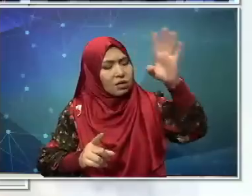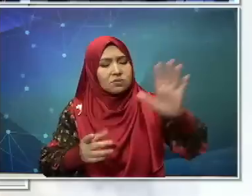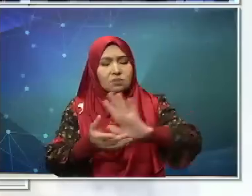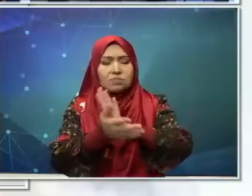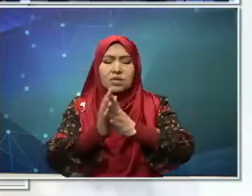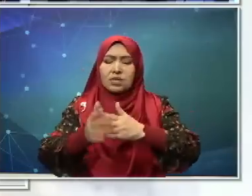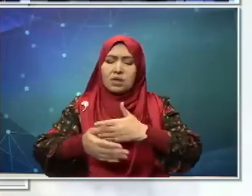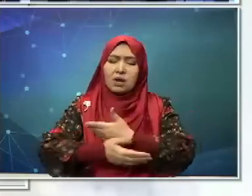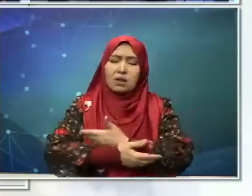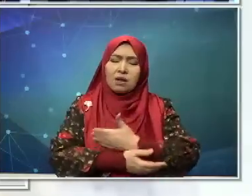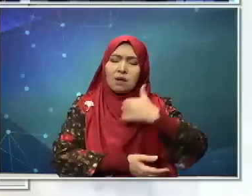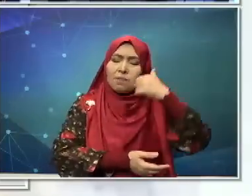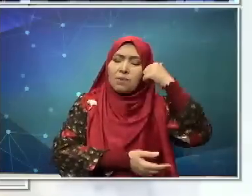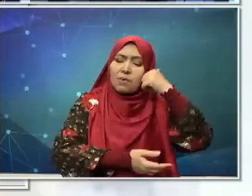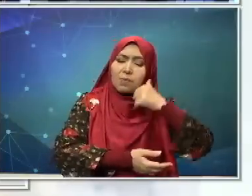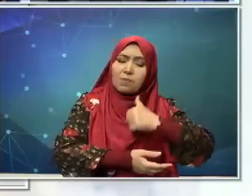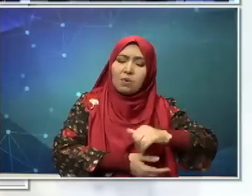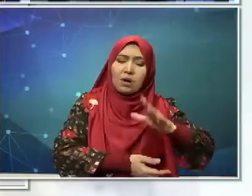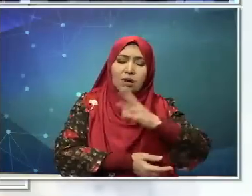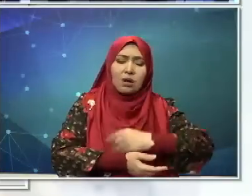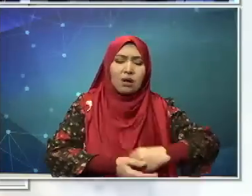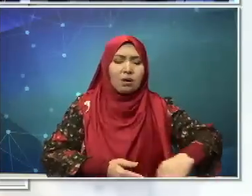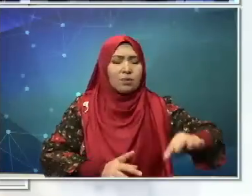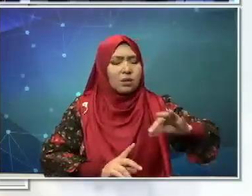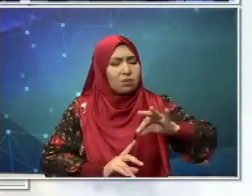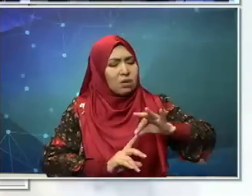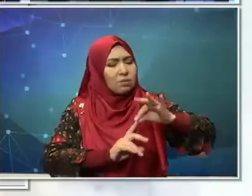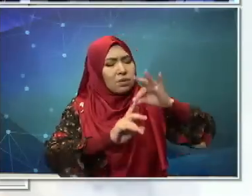richo Binjai YKS